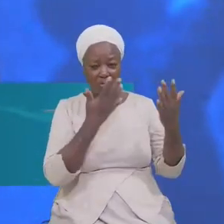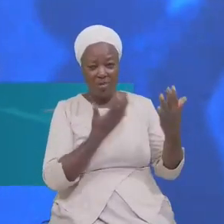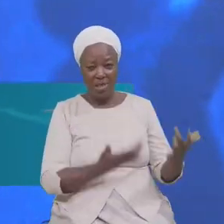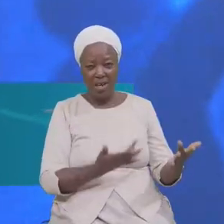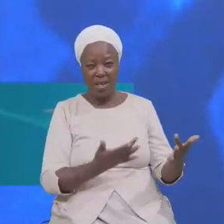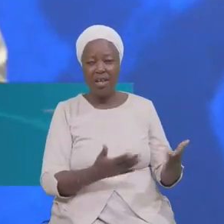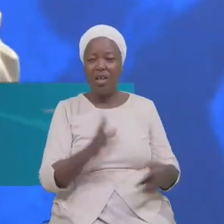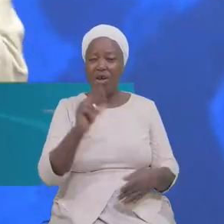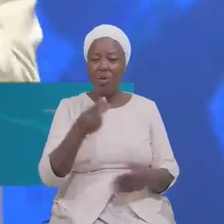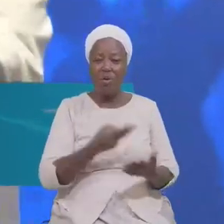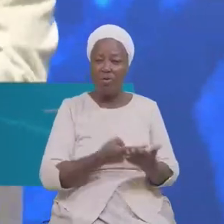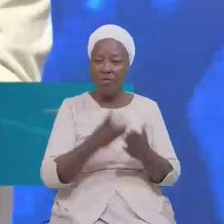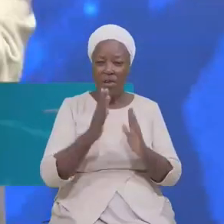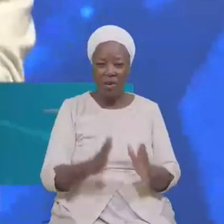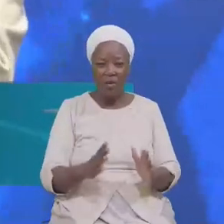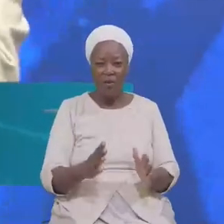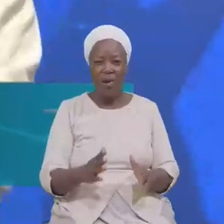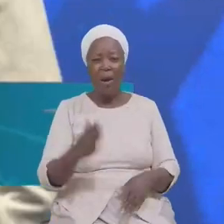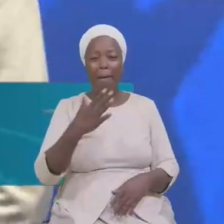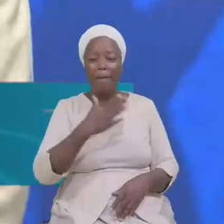pas d'échec.